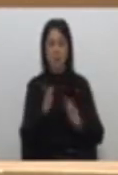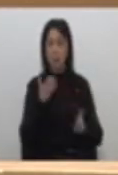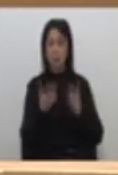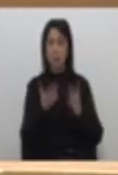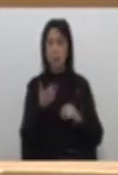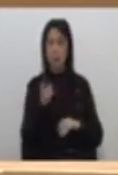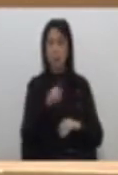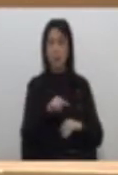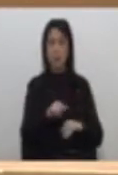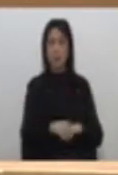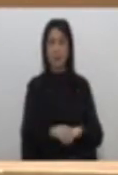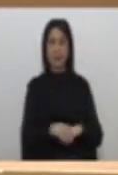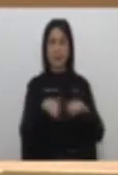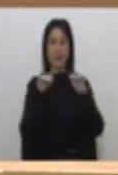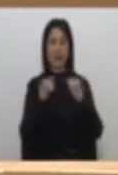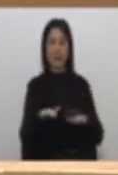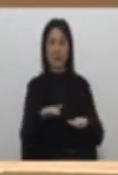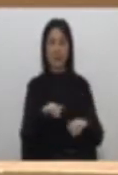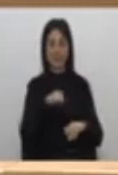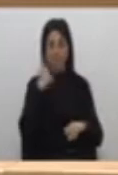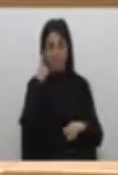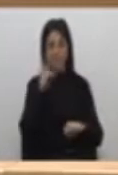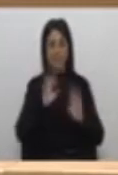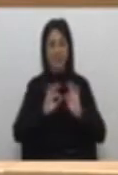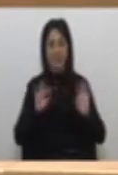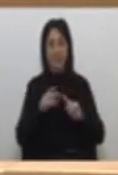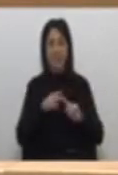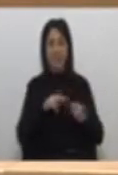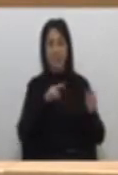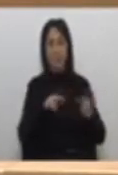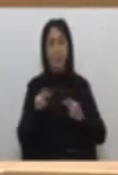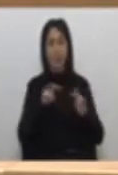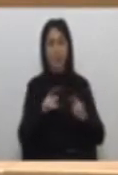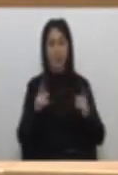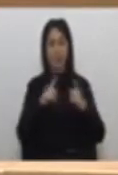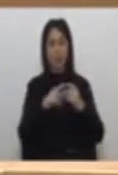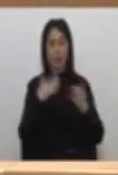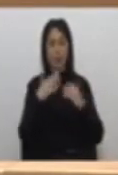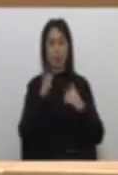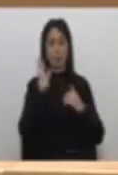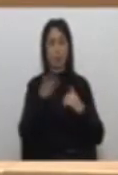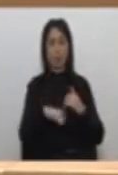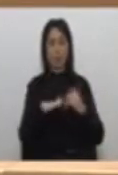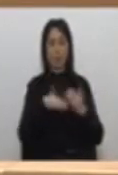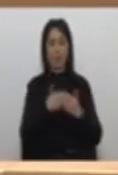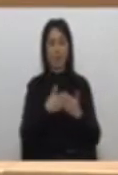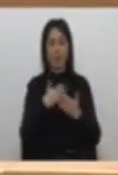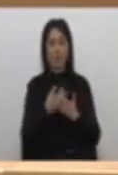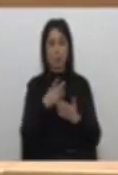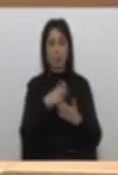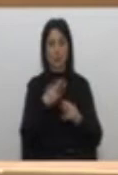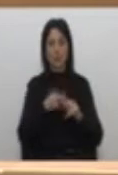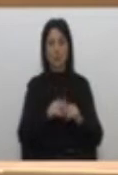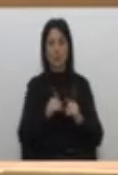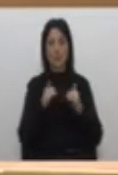თუმცა გადაწყვეტილება თავისთავად ცხადია, რომ ეს მონიტორინგი და კომუნიკაცია უფრო ინტენსიური უნდა იყოს იმისათვის,